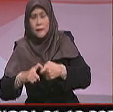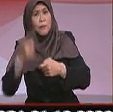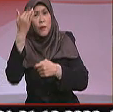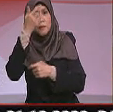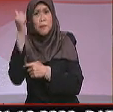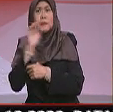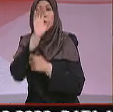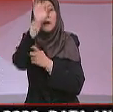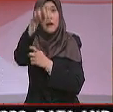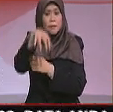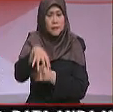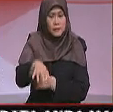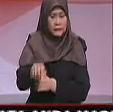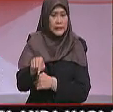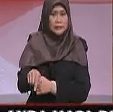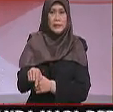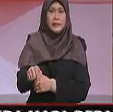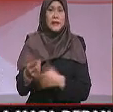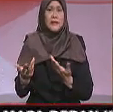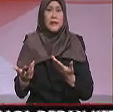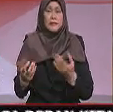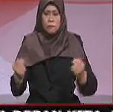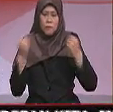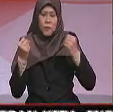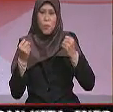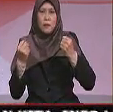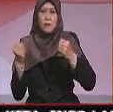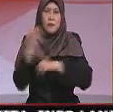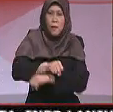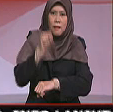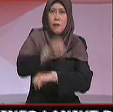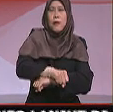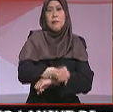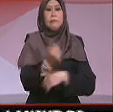tidak berhenti-henti beradu kekuatan.